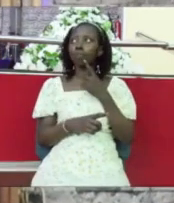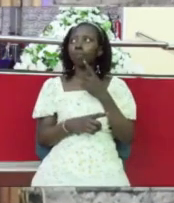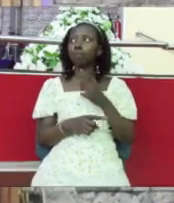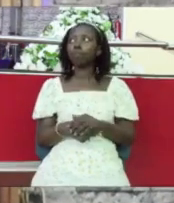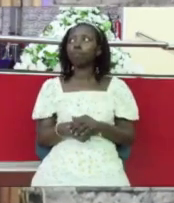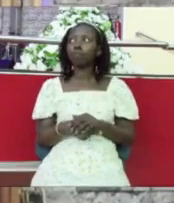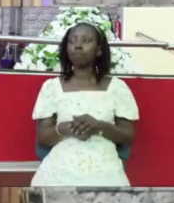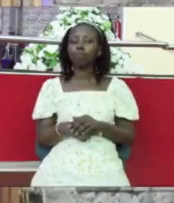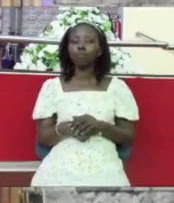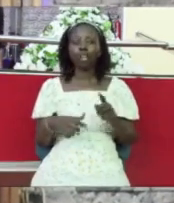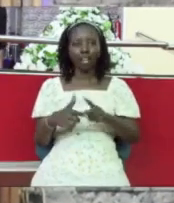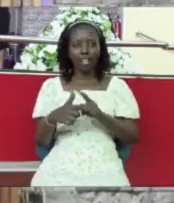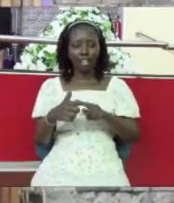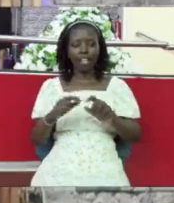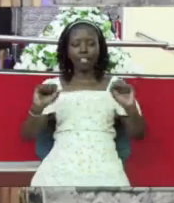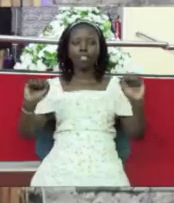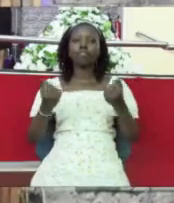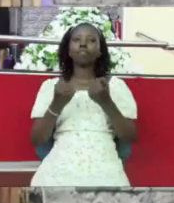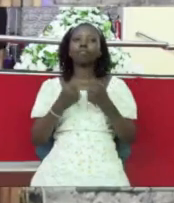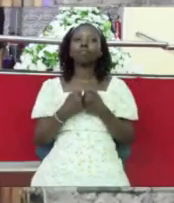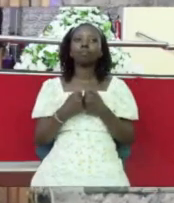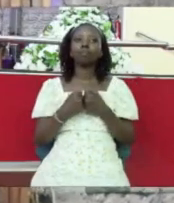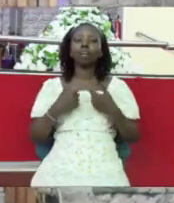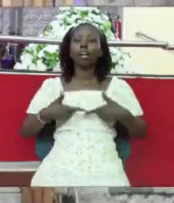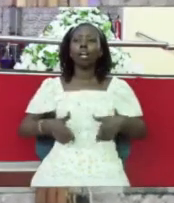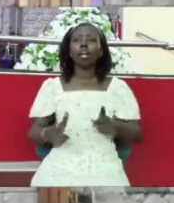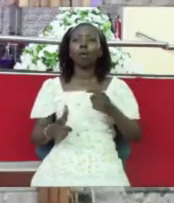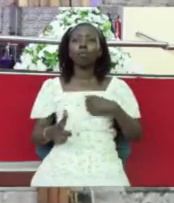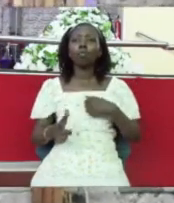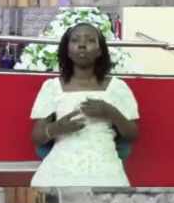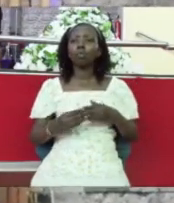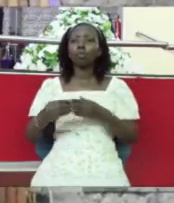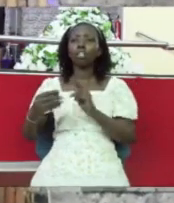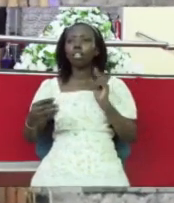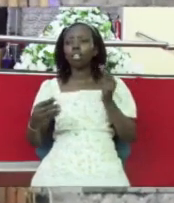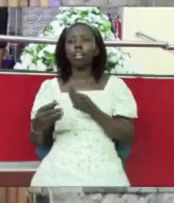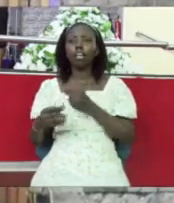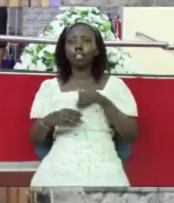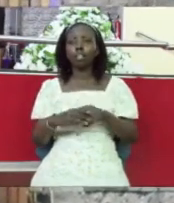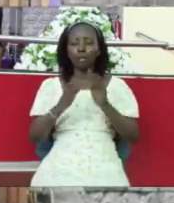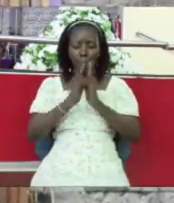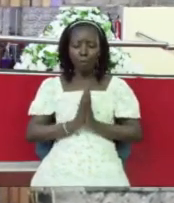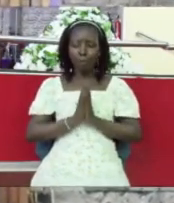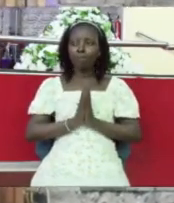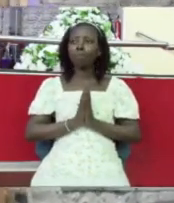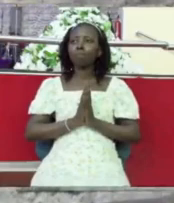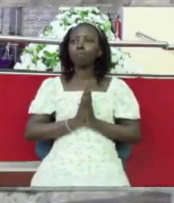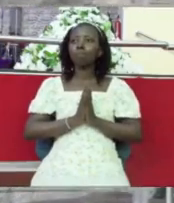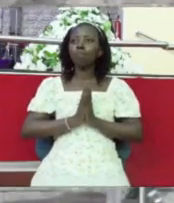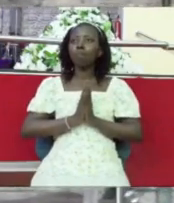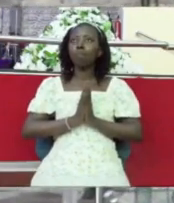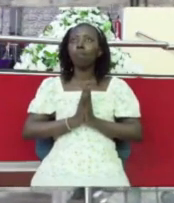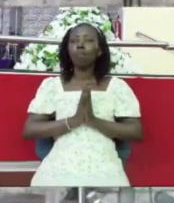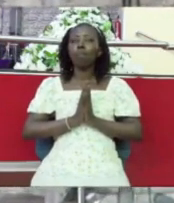wako. And you will be saved. Na utaweza kuokolewa. Allow me to lead us in this prayer. Niruhusu nikaweze kuwaongoza katika hili ombi. We are